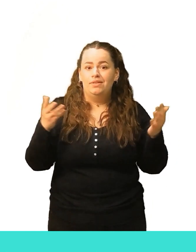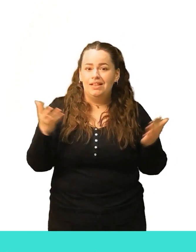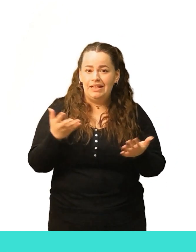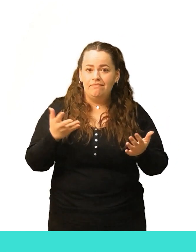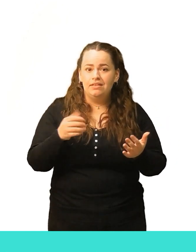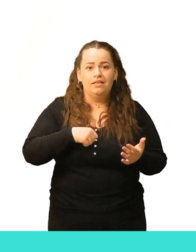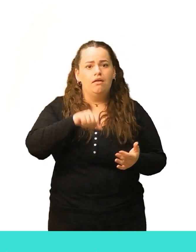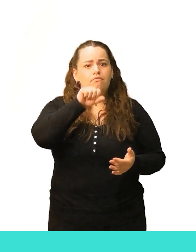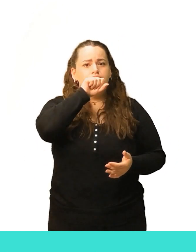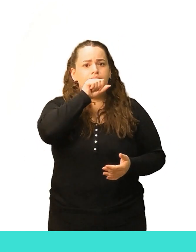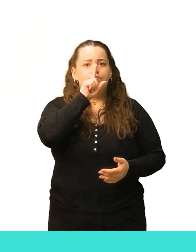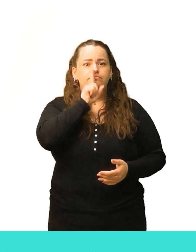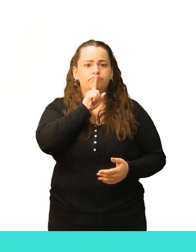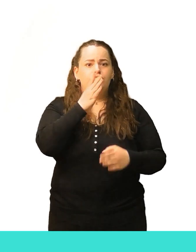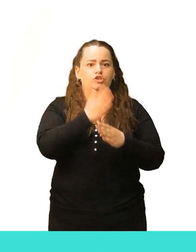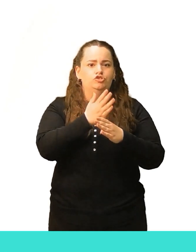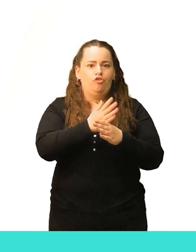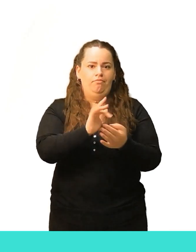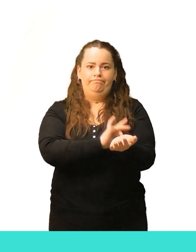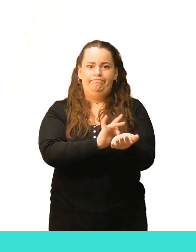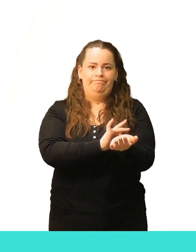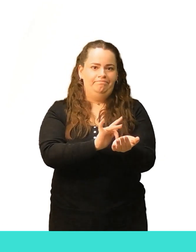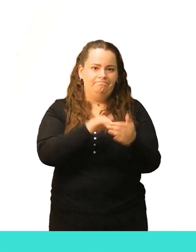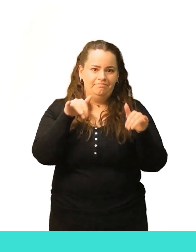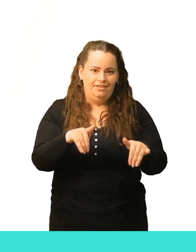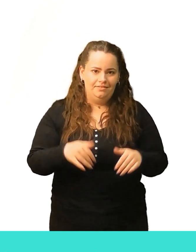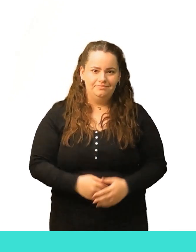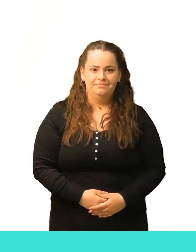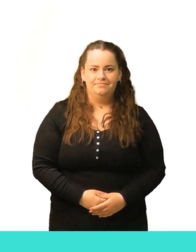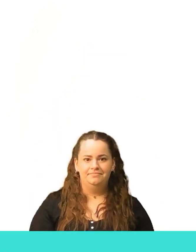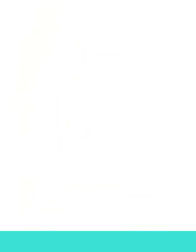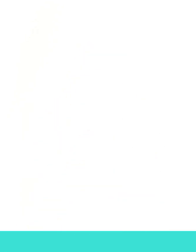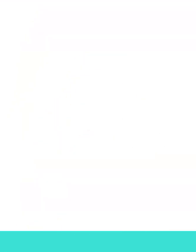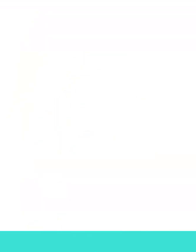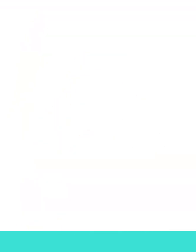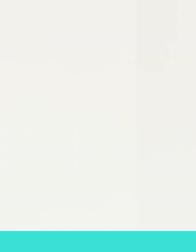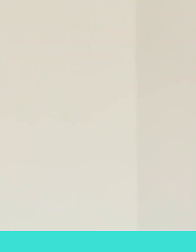Das heißt, die Vorliebe für Süßes ist uns angeboren.